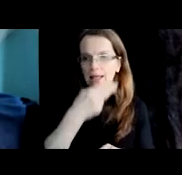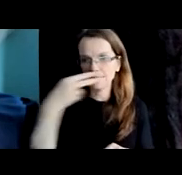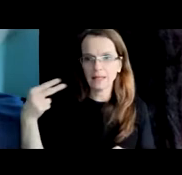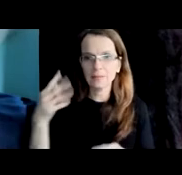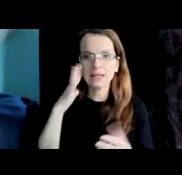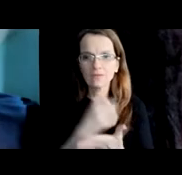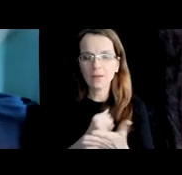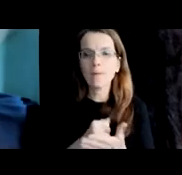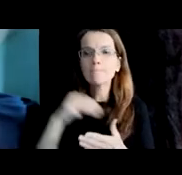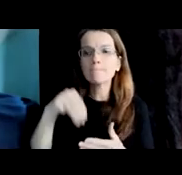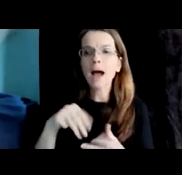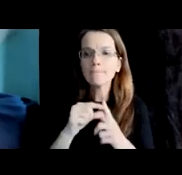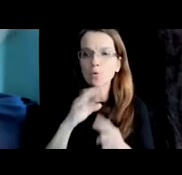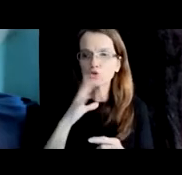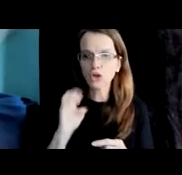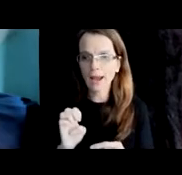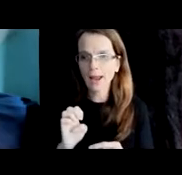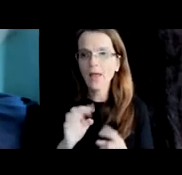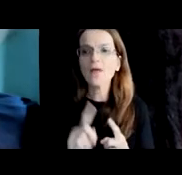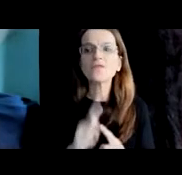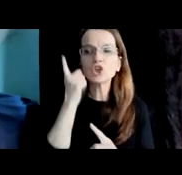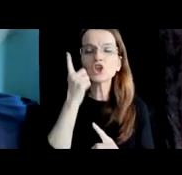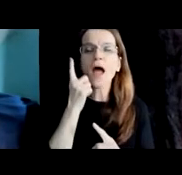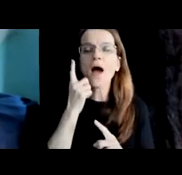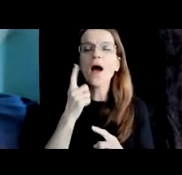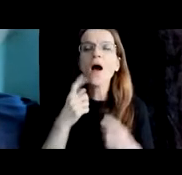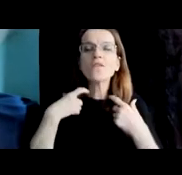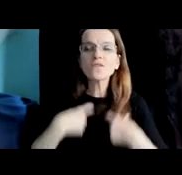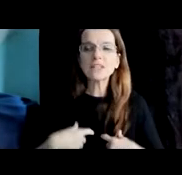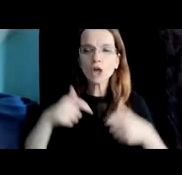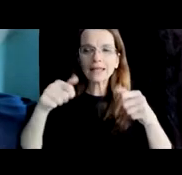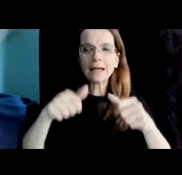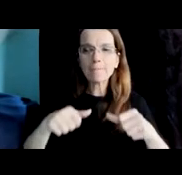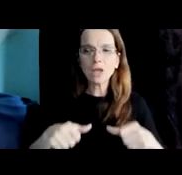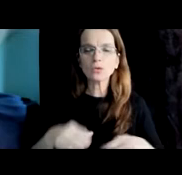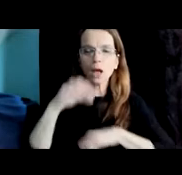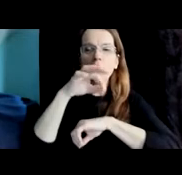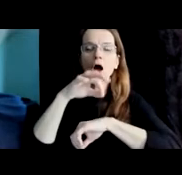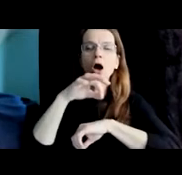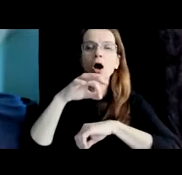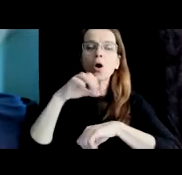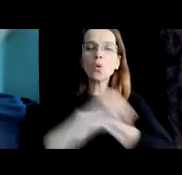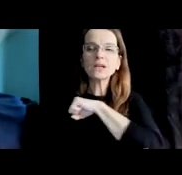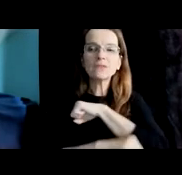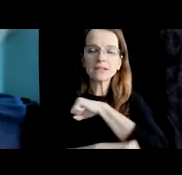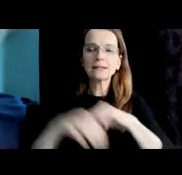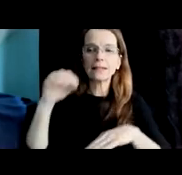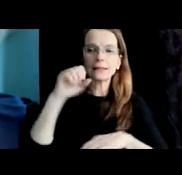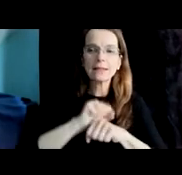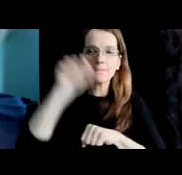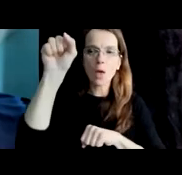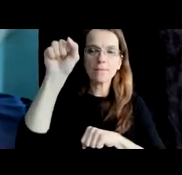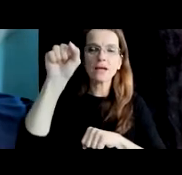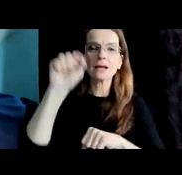avtorice Maje Povše, višje fizioterapevtke in univerzitetne diplomirane andragoginje. Zaposlena je